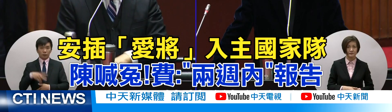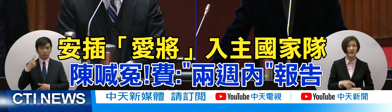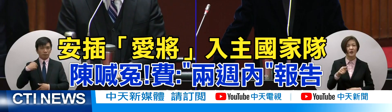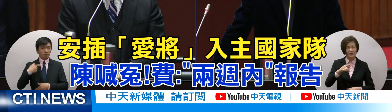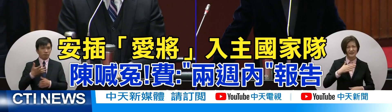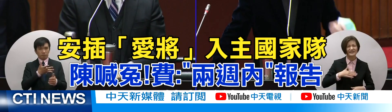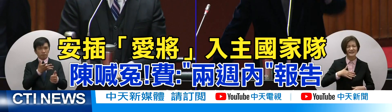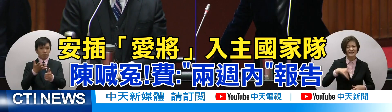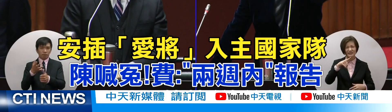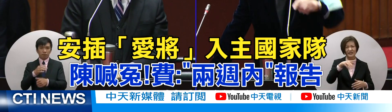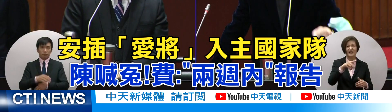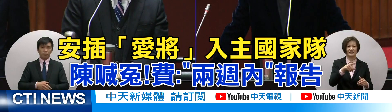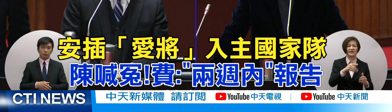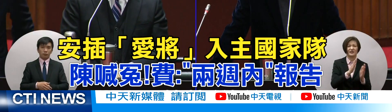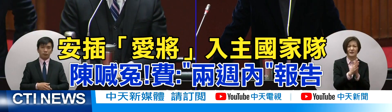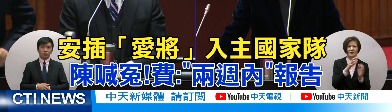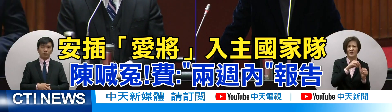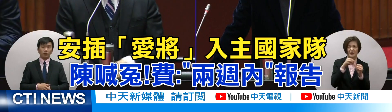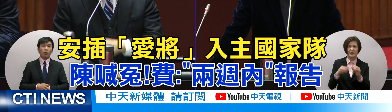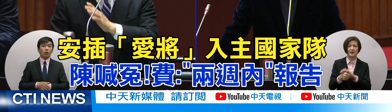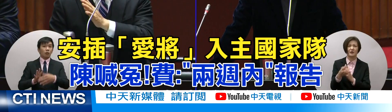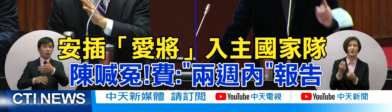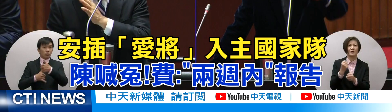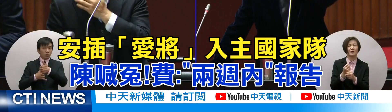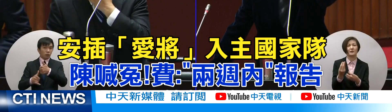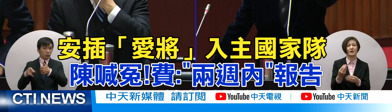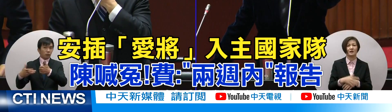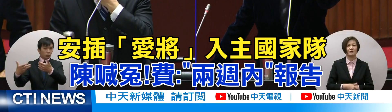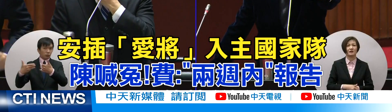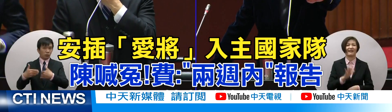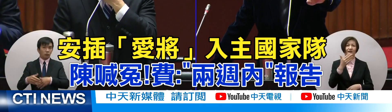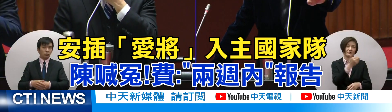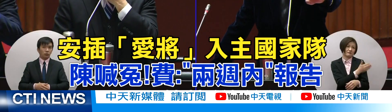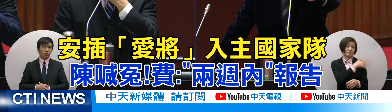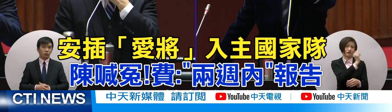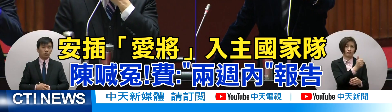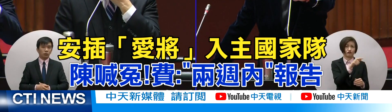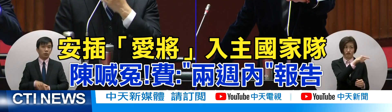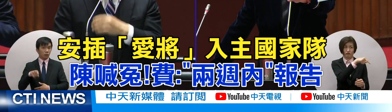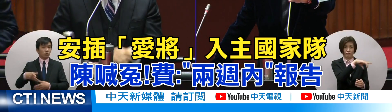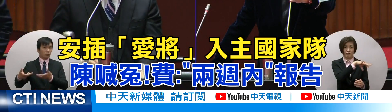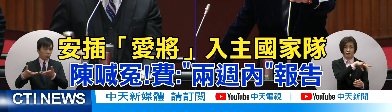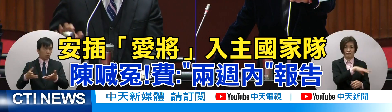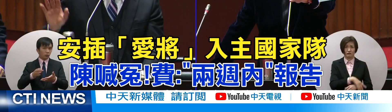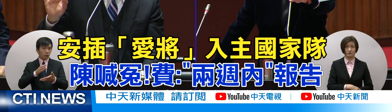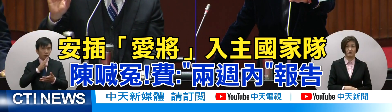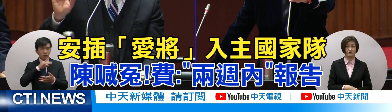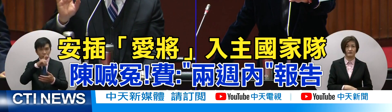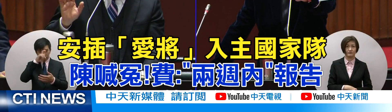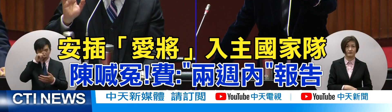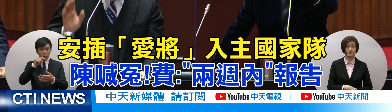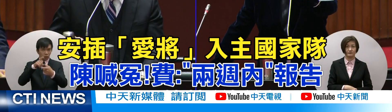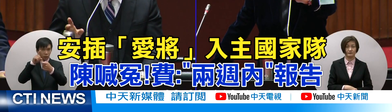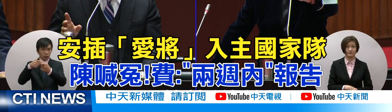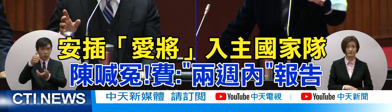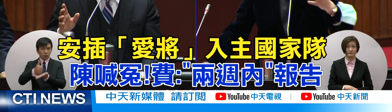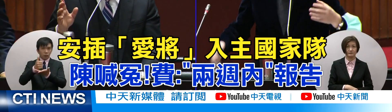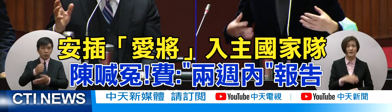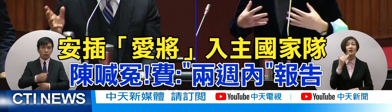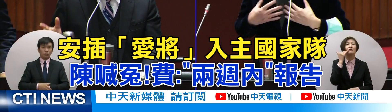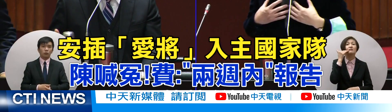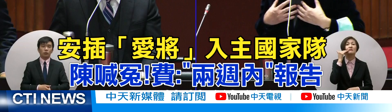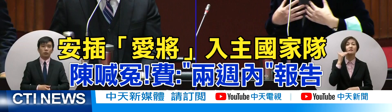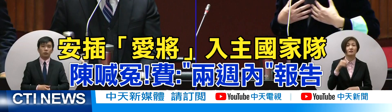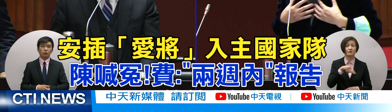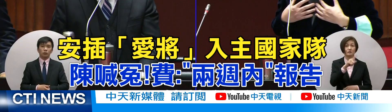没有安插嘛，他有嘛。 哎，委员，你不能说不实的。 曾经说有嘛，我没说你有嘛，对不对？ 要达到政策目标。 如果说你们